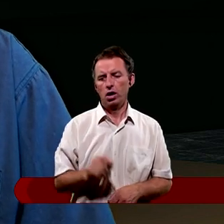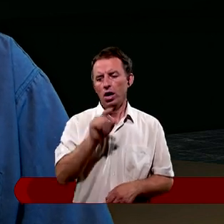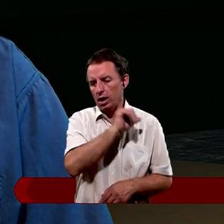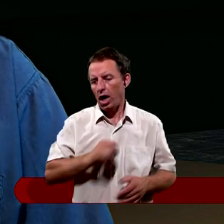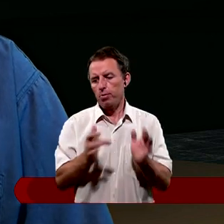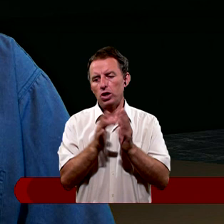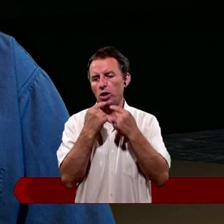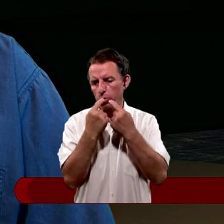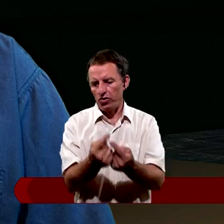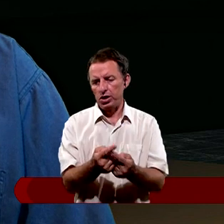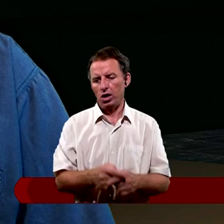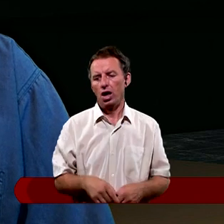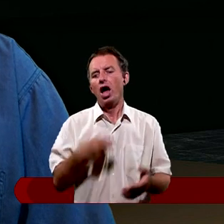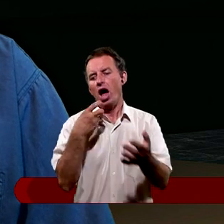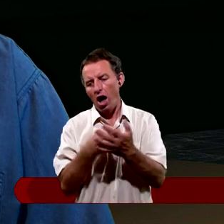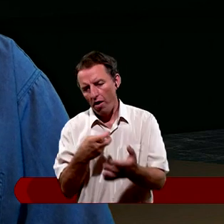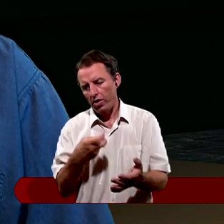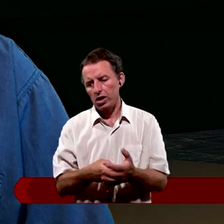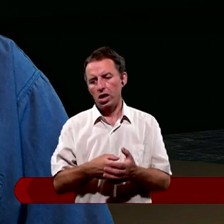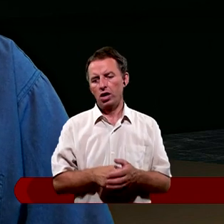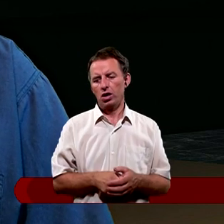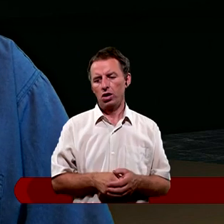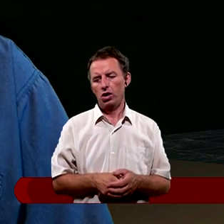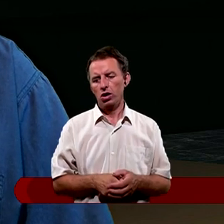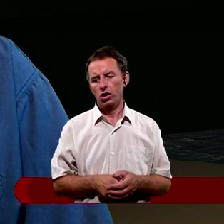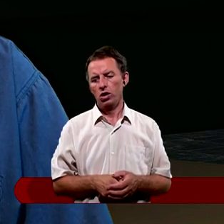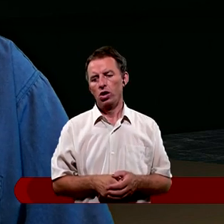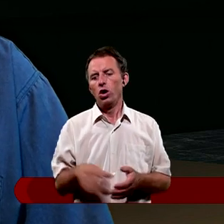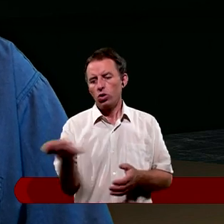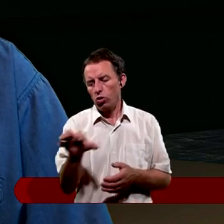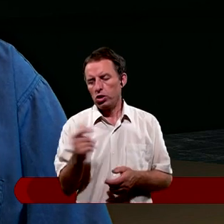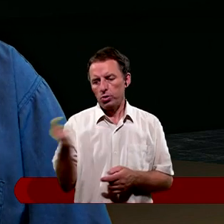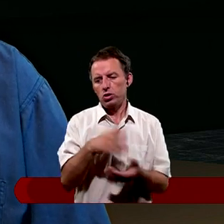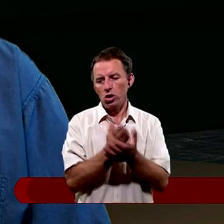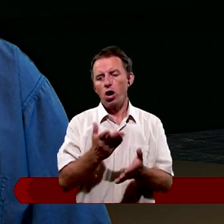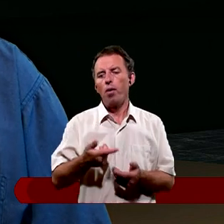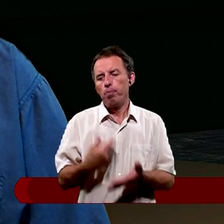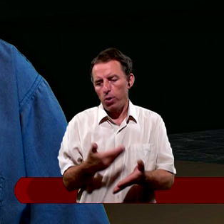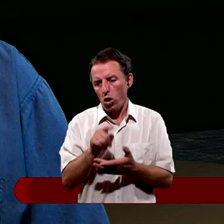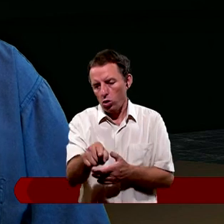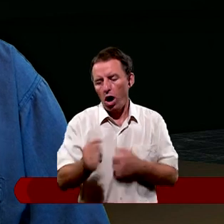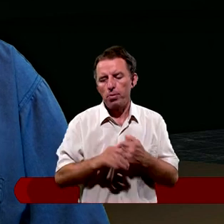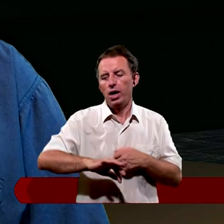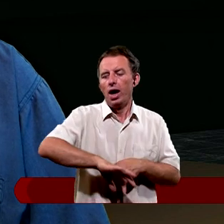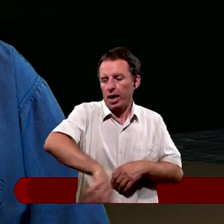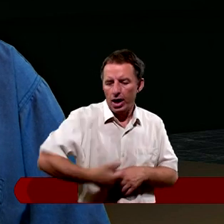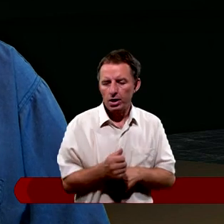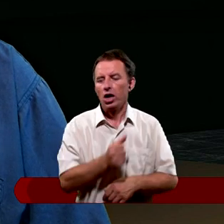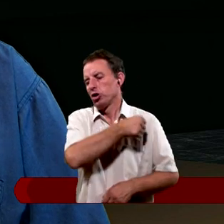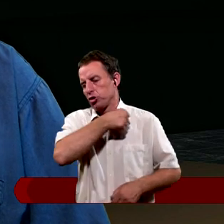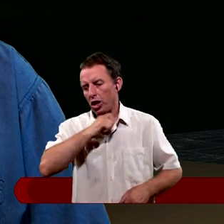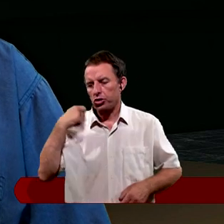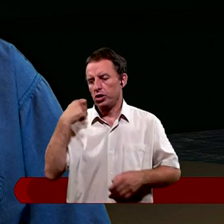sam Jezus powiedział w Ewangelii Jana 10:10, że złodziej przychodzi tylko po to, by kraść i zażynać